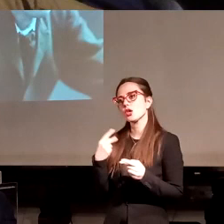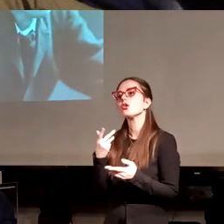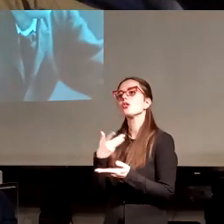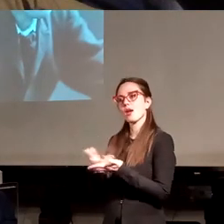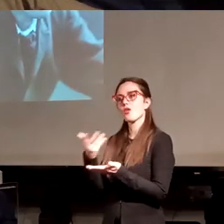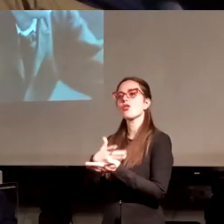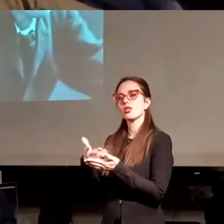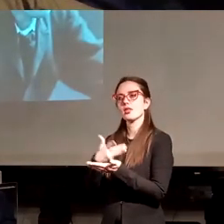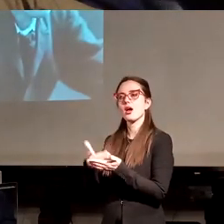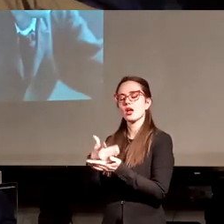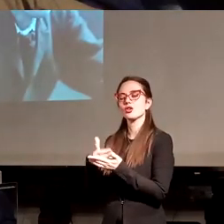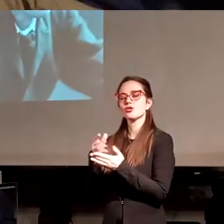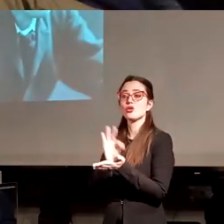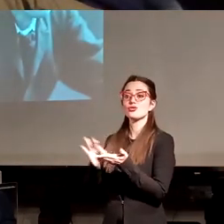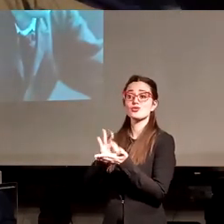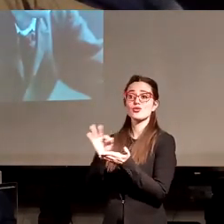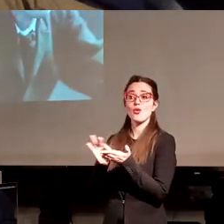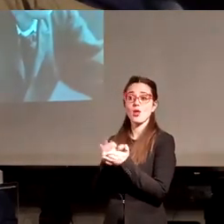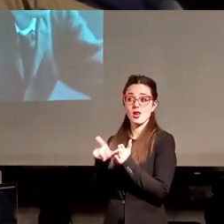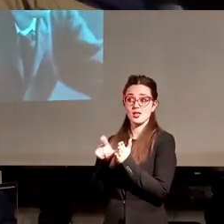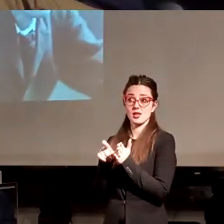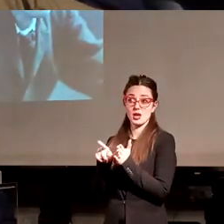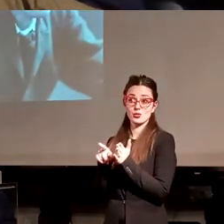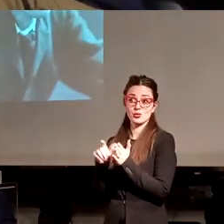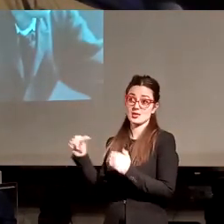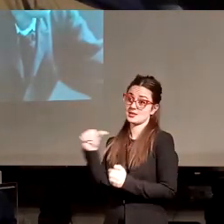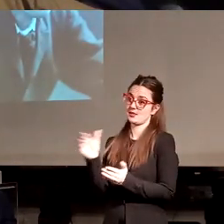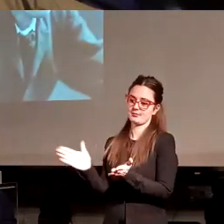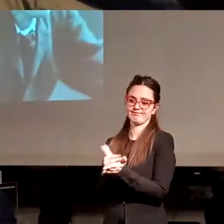del vero non c'è soltanto in